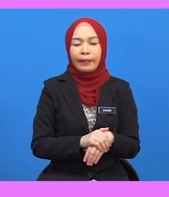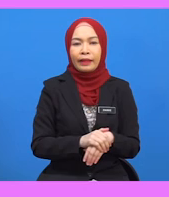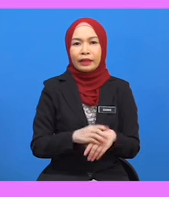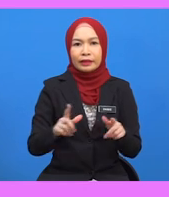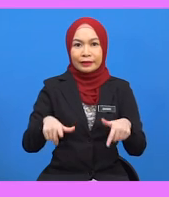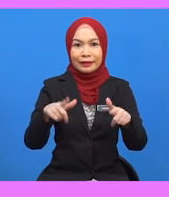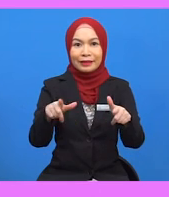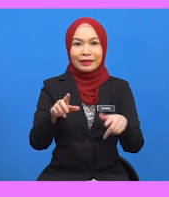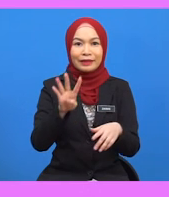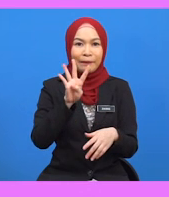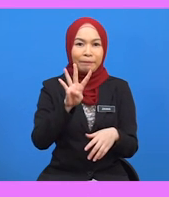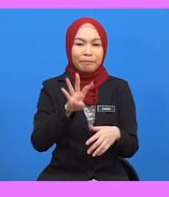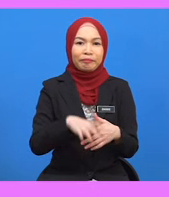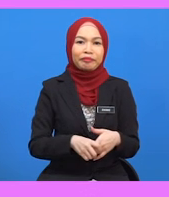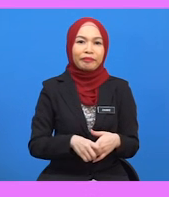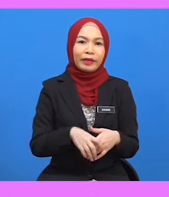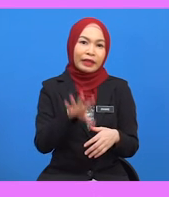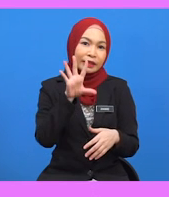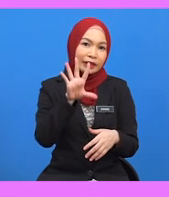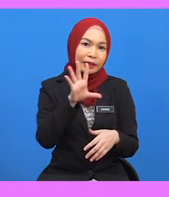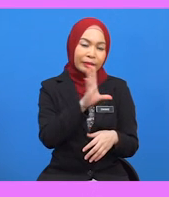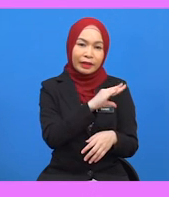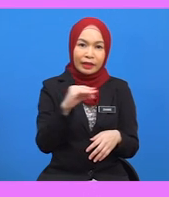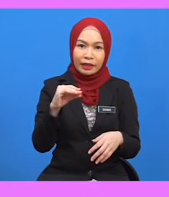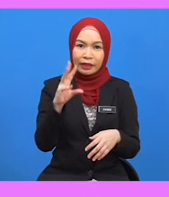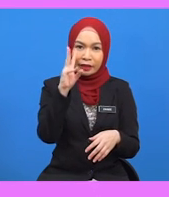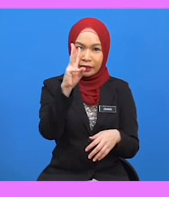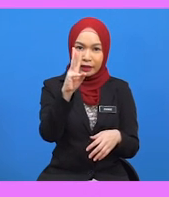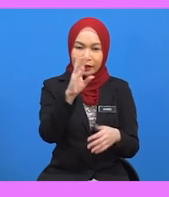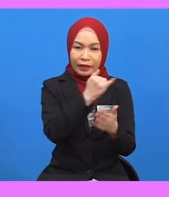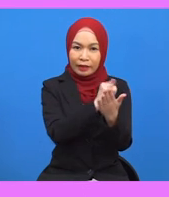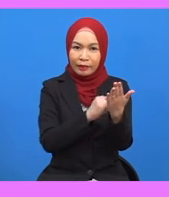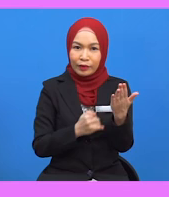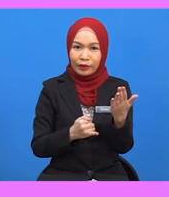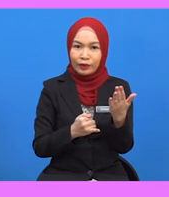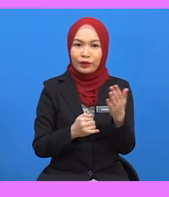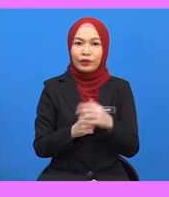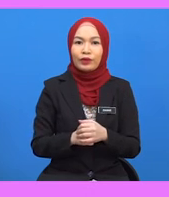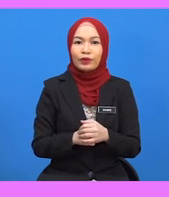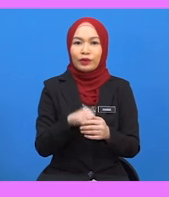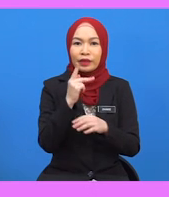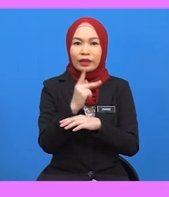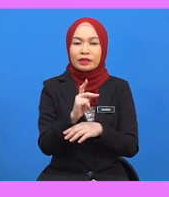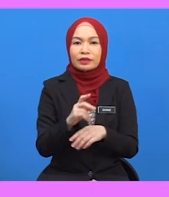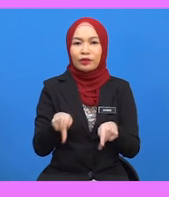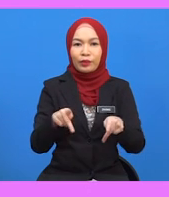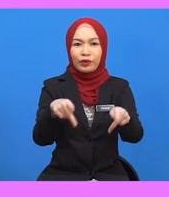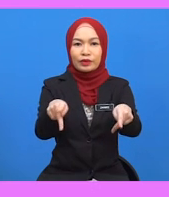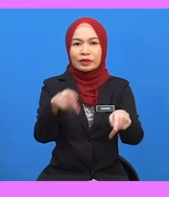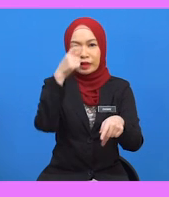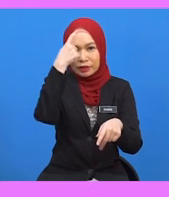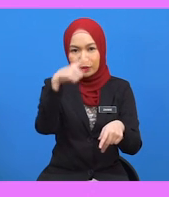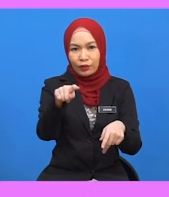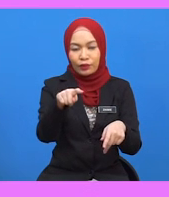Langkah keempat, kelima dan keenam, lukis simbol proses untuk